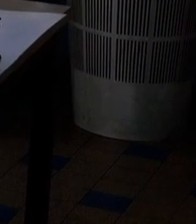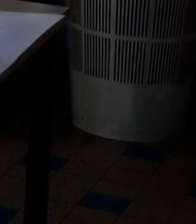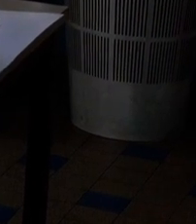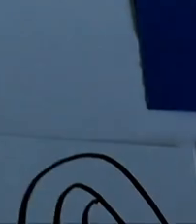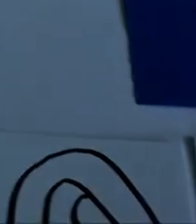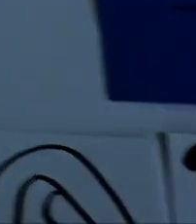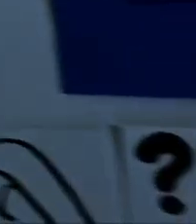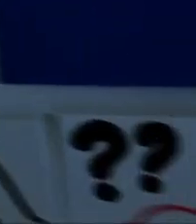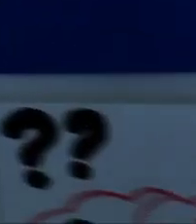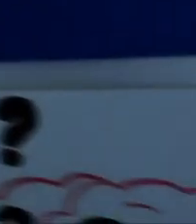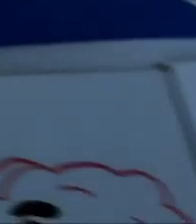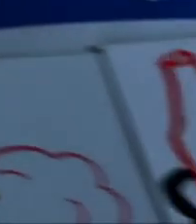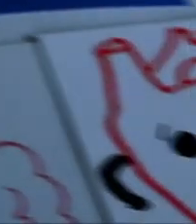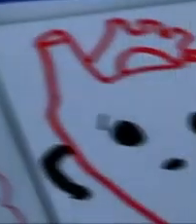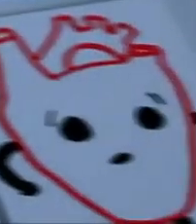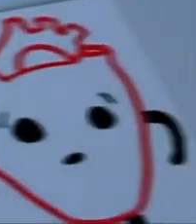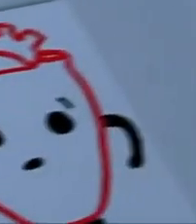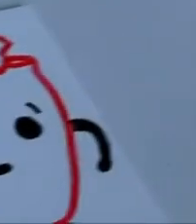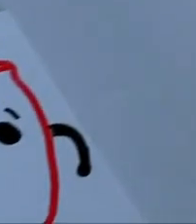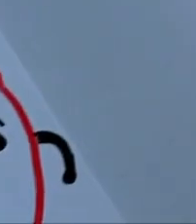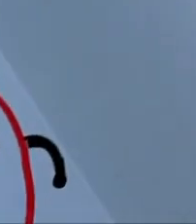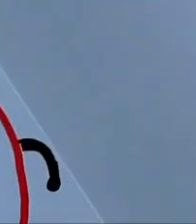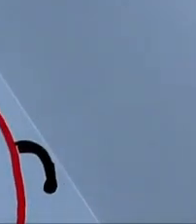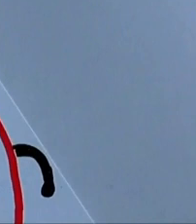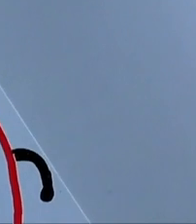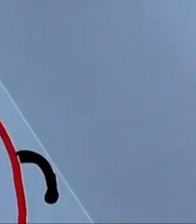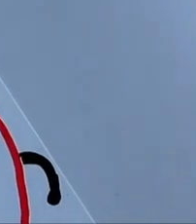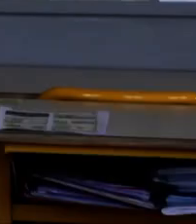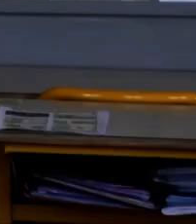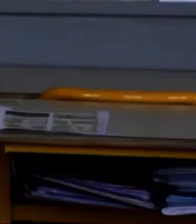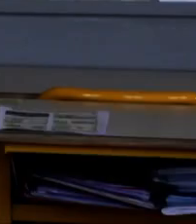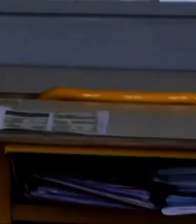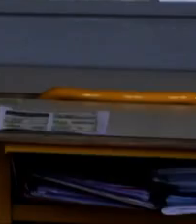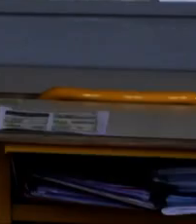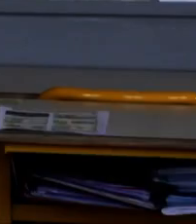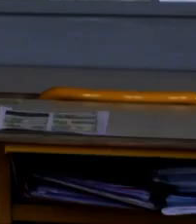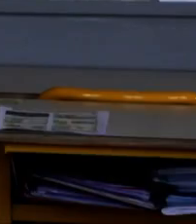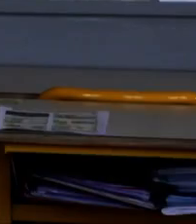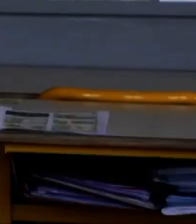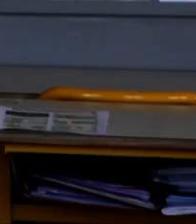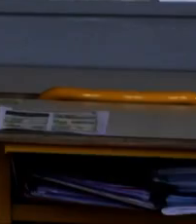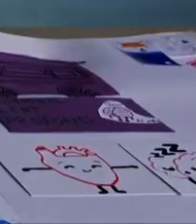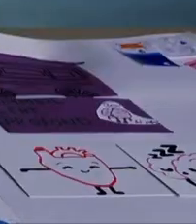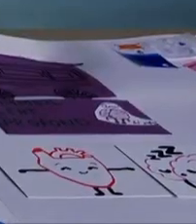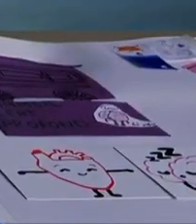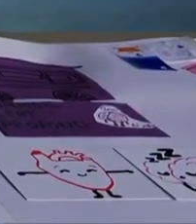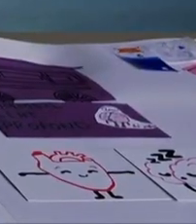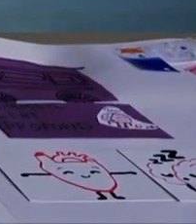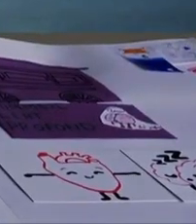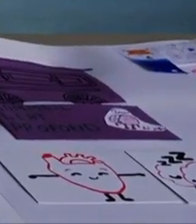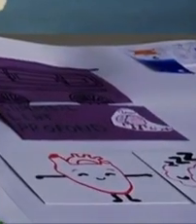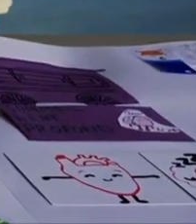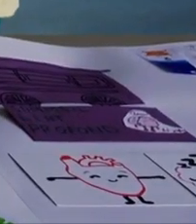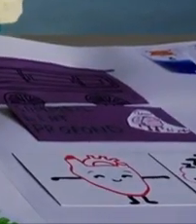par différents stades. Et qu'un cycle du sommeil, en fait, ne va pas durer 12 heures, mais va durer 2 heures, et ce sont 2 heures qui vont se répéter. Ici,